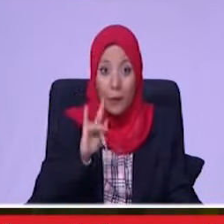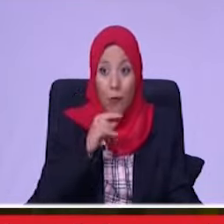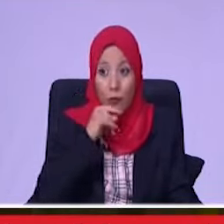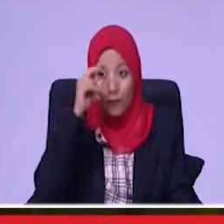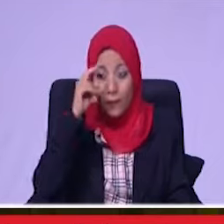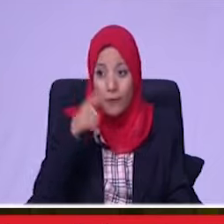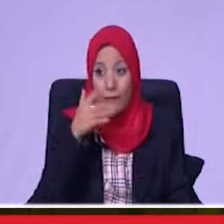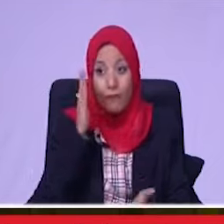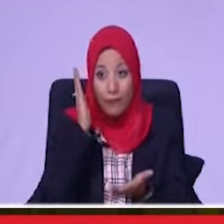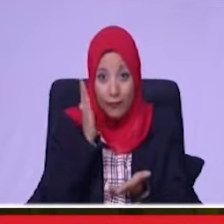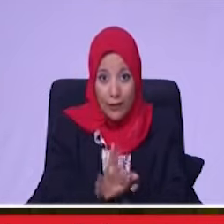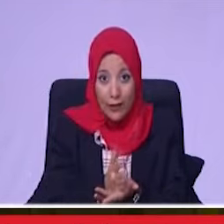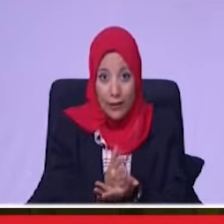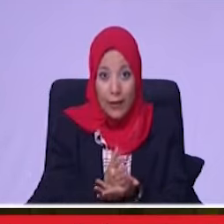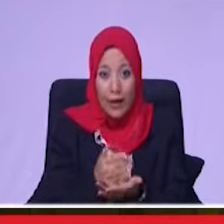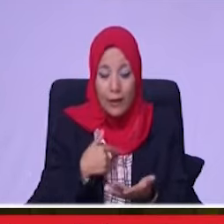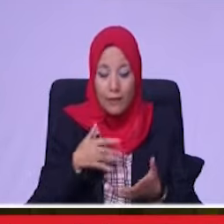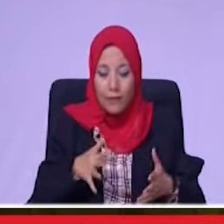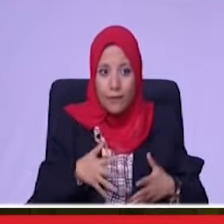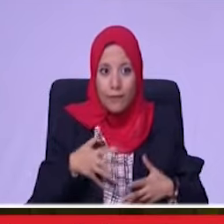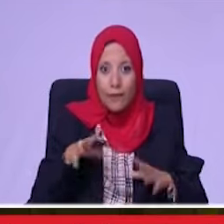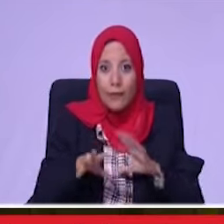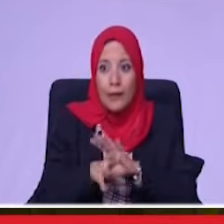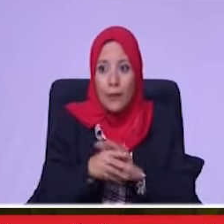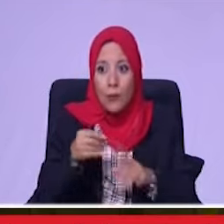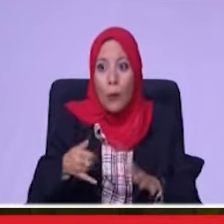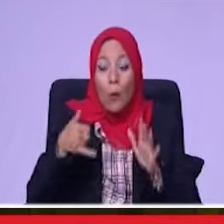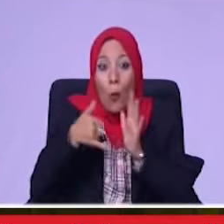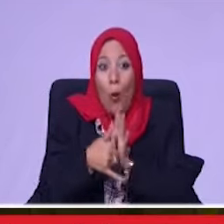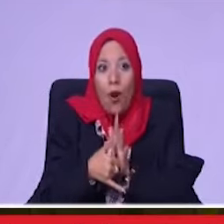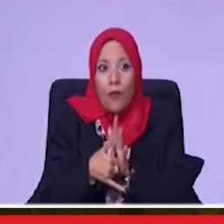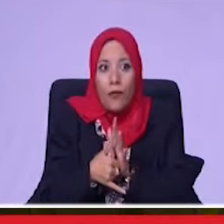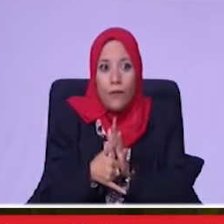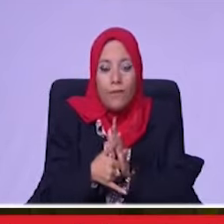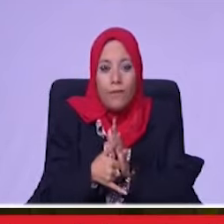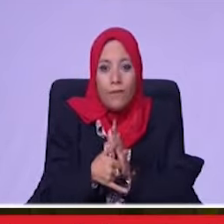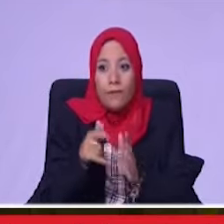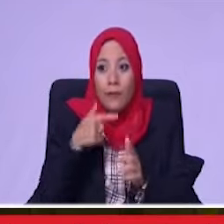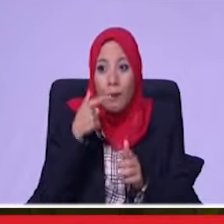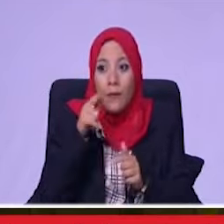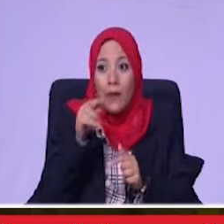الحقيقه انا يعني بالتاكيد لازم نقف قدام هذه الايه نعم